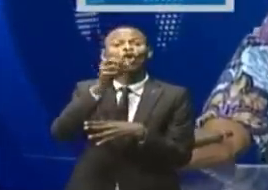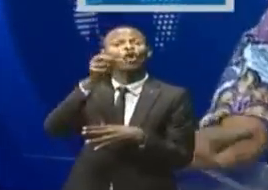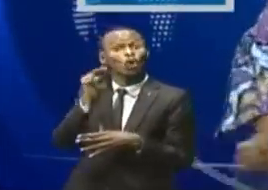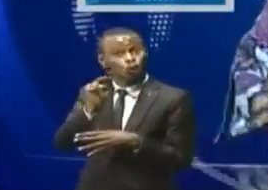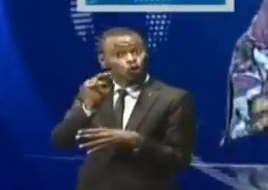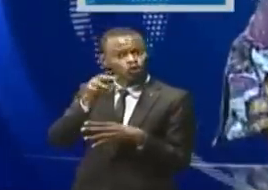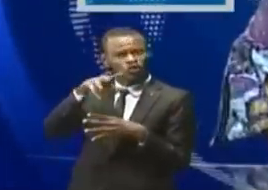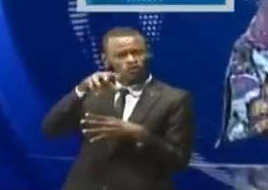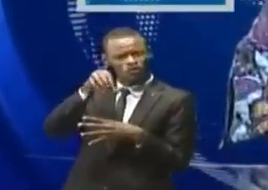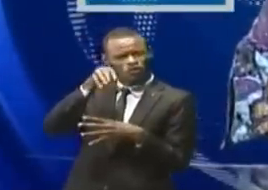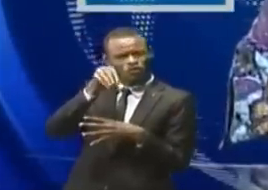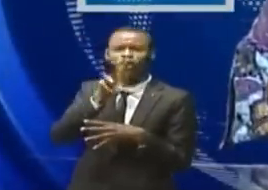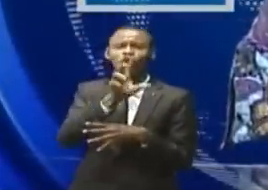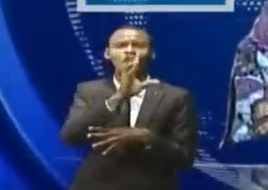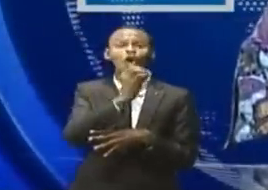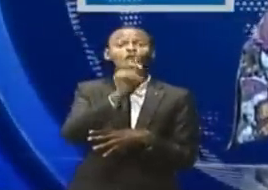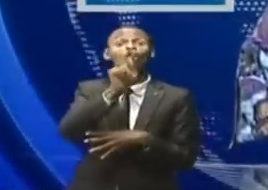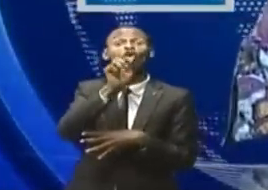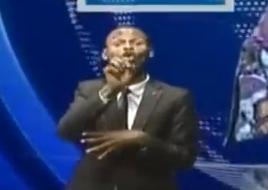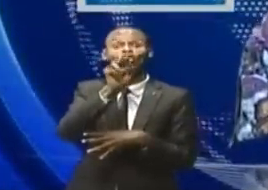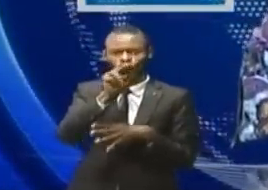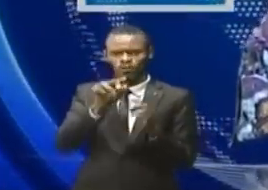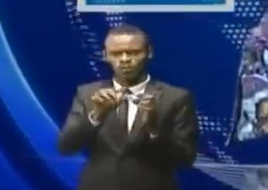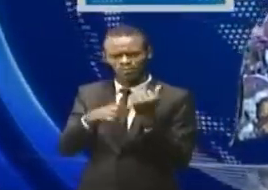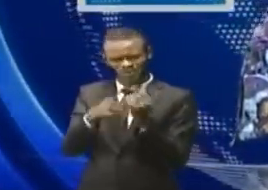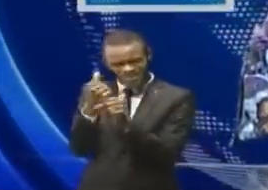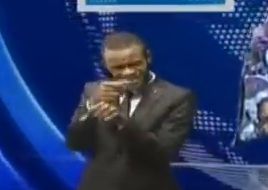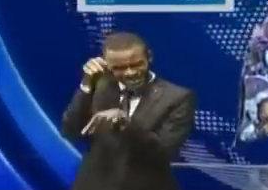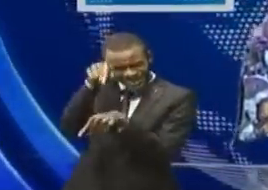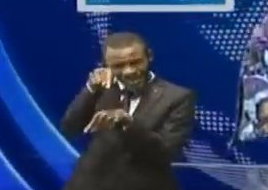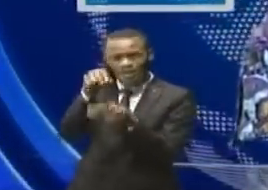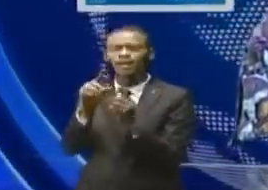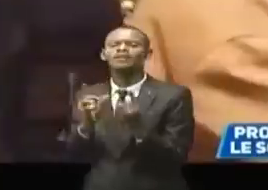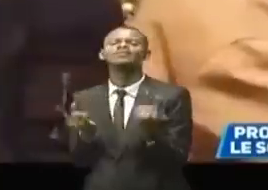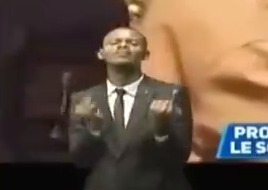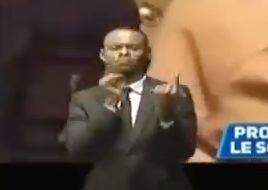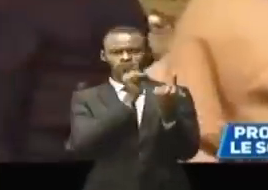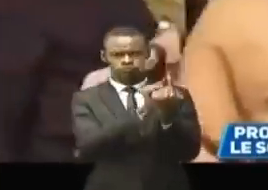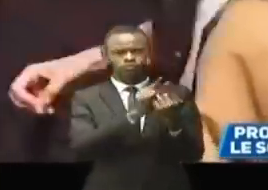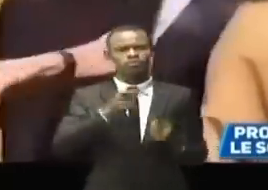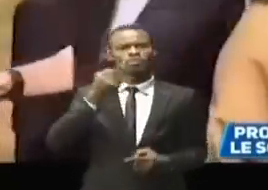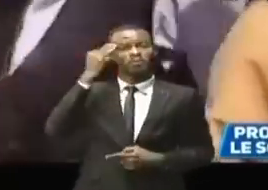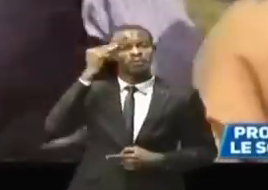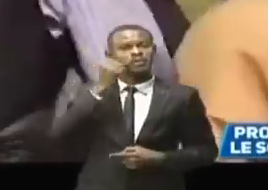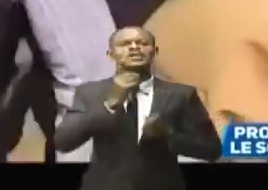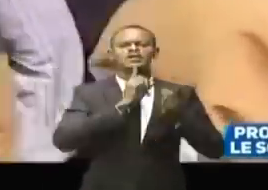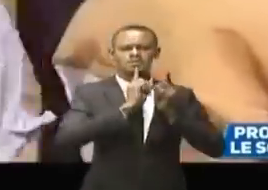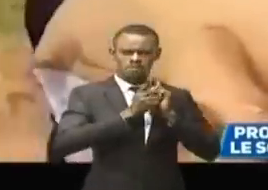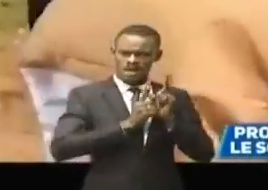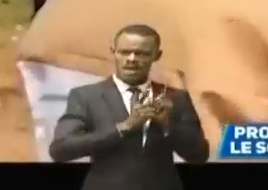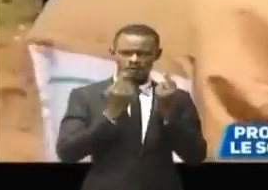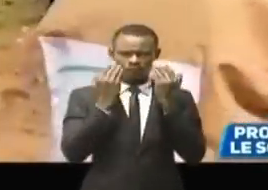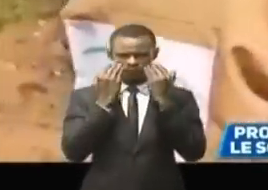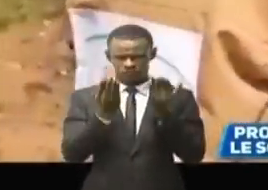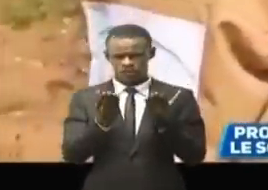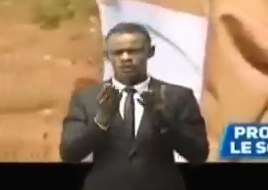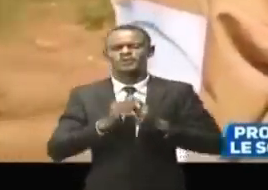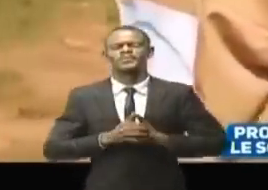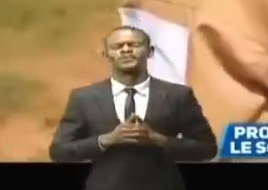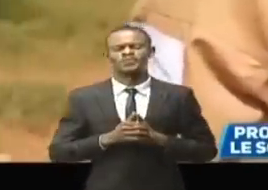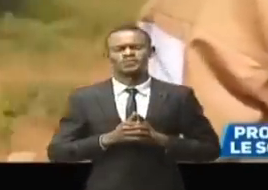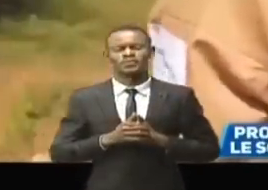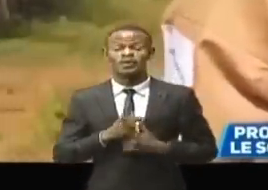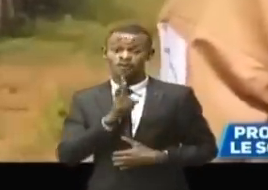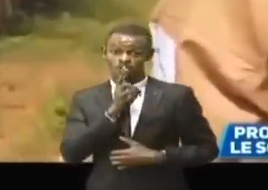des échanges avec le Premier ministre Jean-Michel Samalukonde. Le sous-sol, prôné par les chefs de l'État, la production